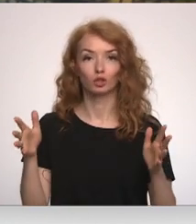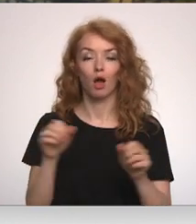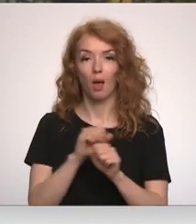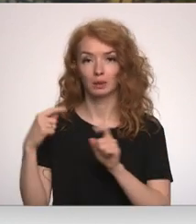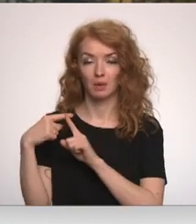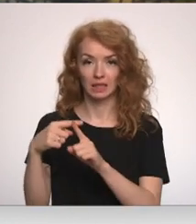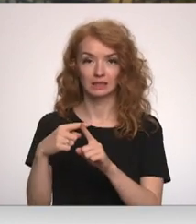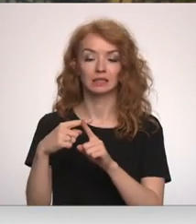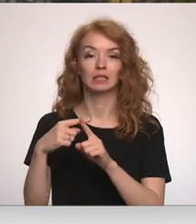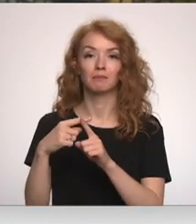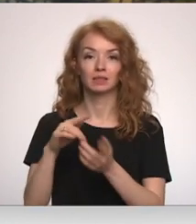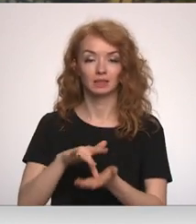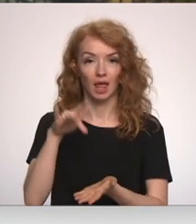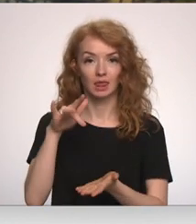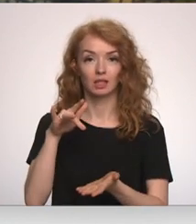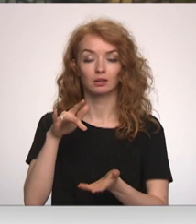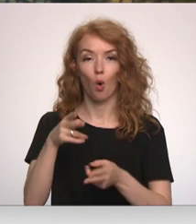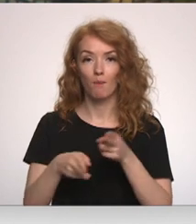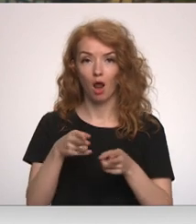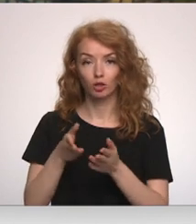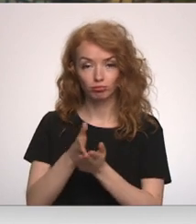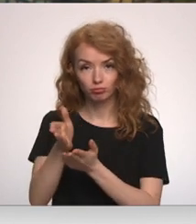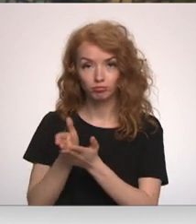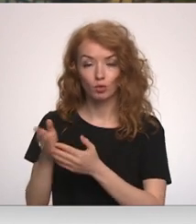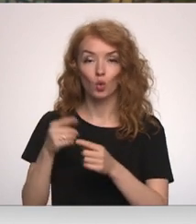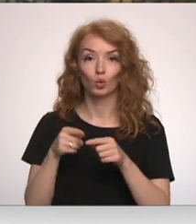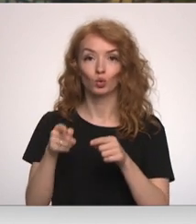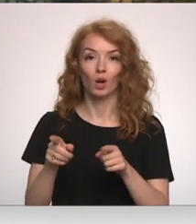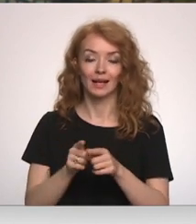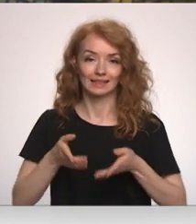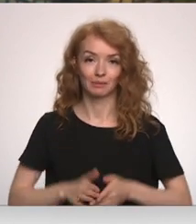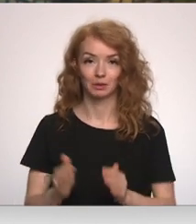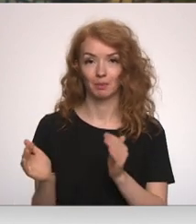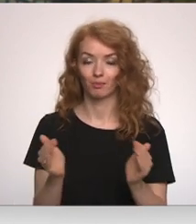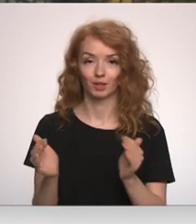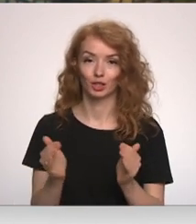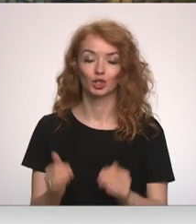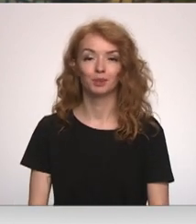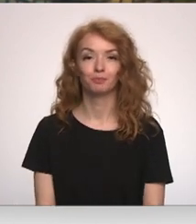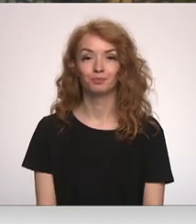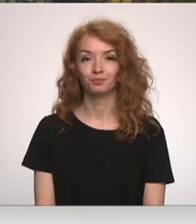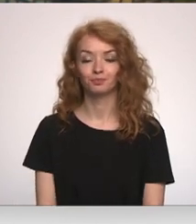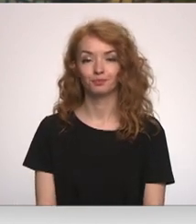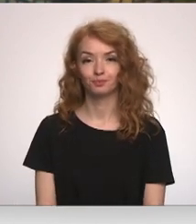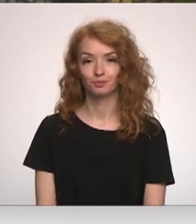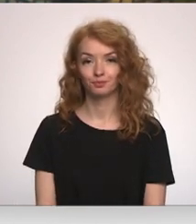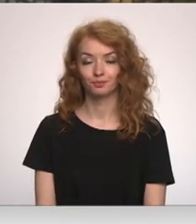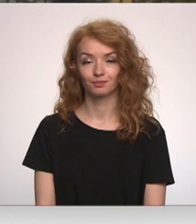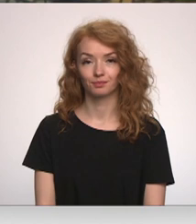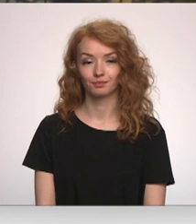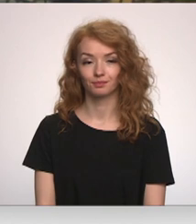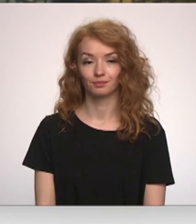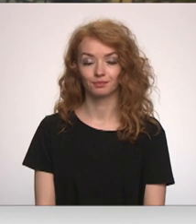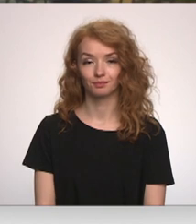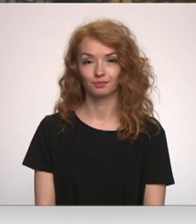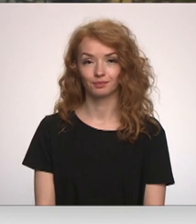neatliekamās medicīniskās palīdzības centrs, operāciju bloki un tur nāks pasaulē mazuļi. Par būvniecības nozari un to, kā izmaksu